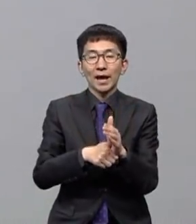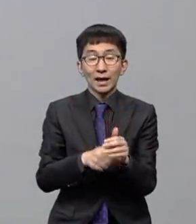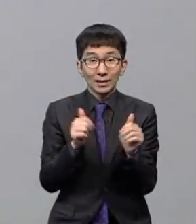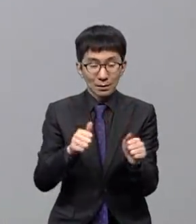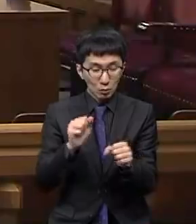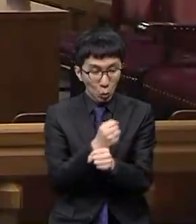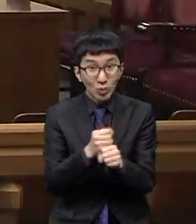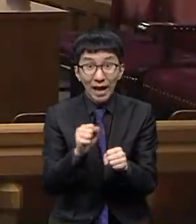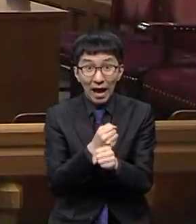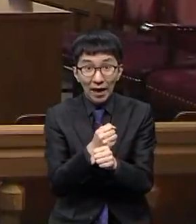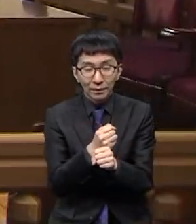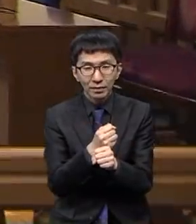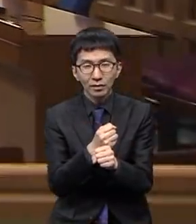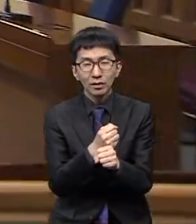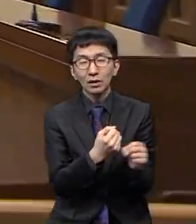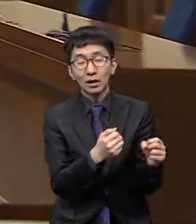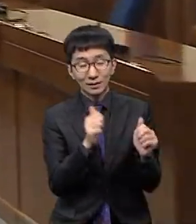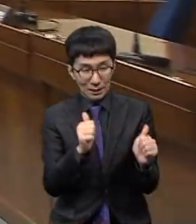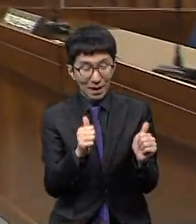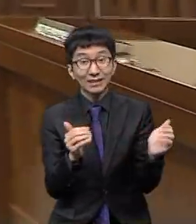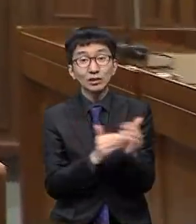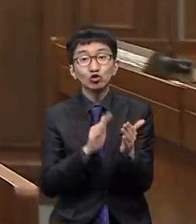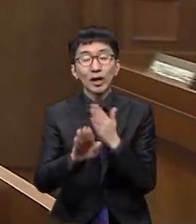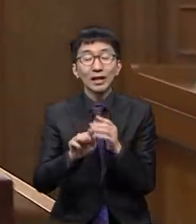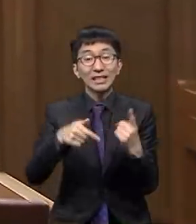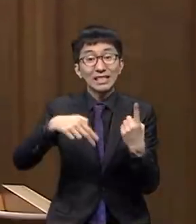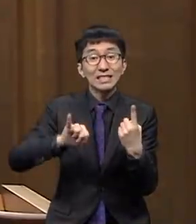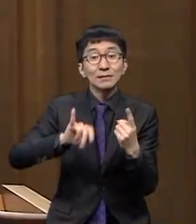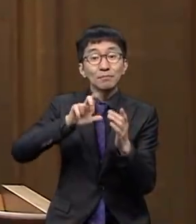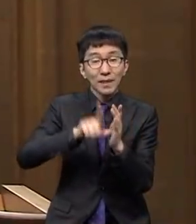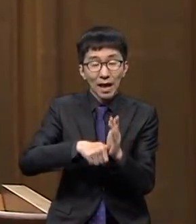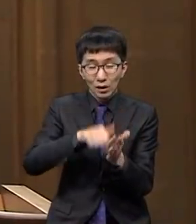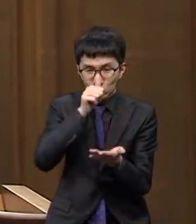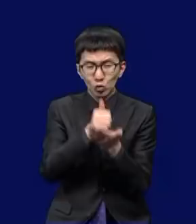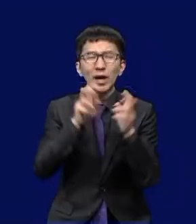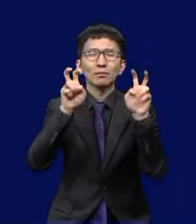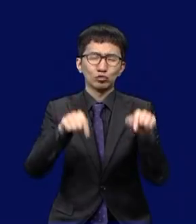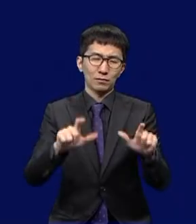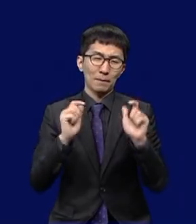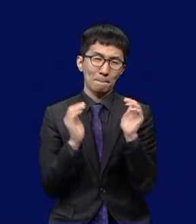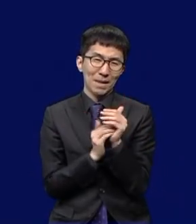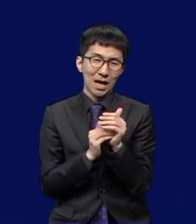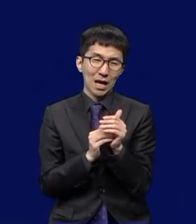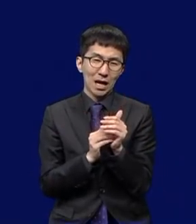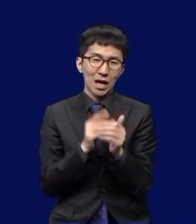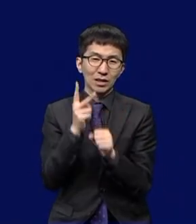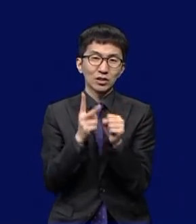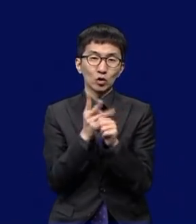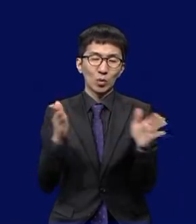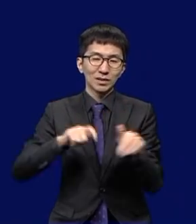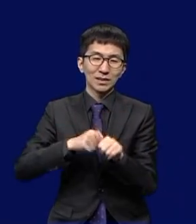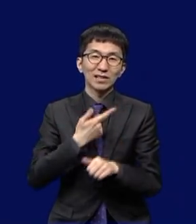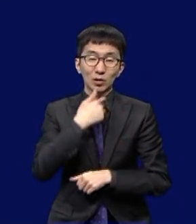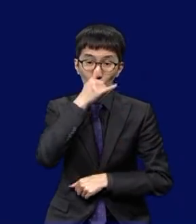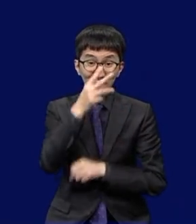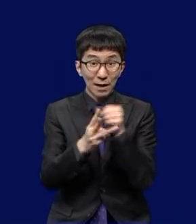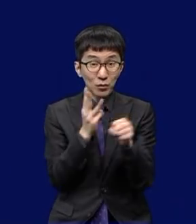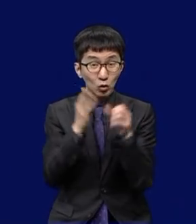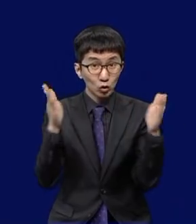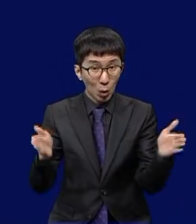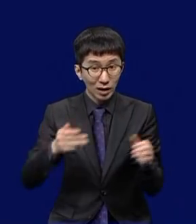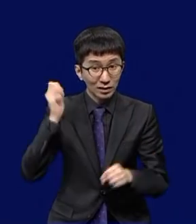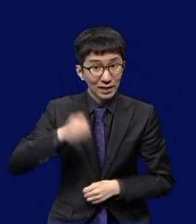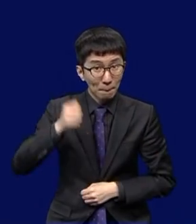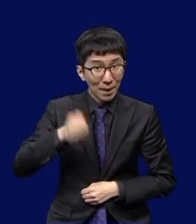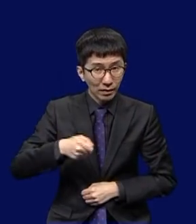됩니다 이미 2년여 전에 법원 징계도 받았고 3년간 재판 업무에서 배제된 상태에서 건강 마저 배우